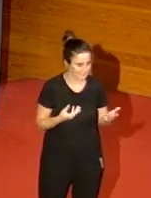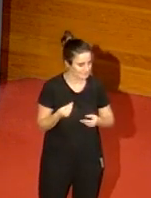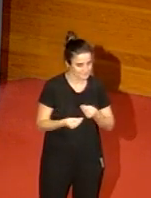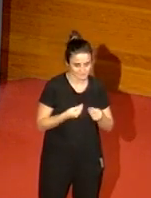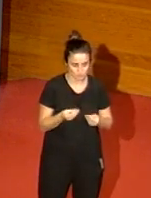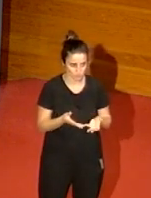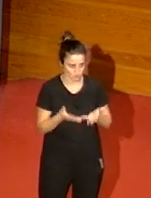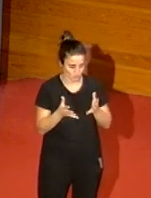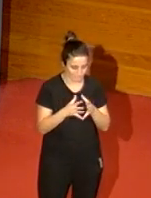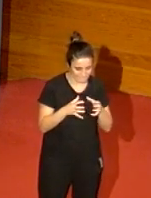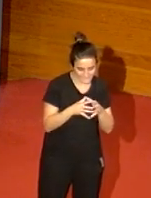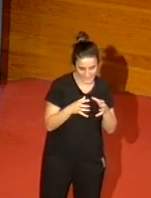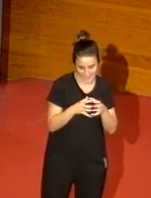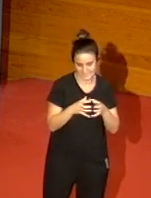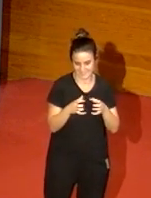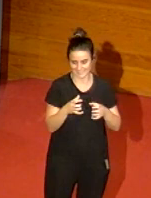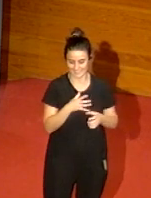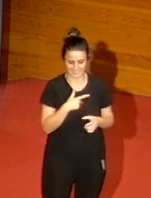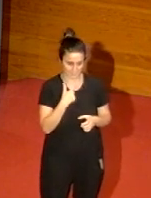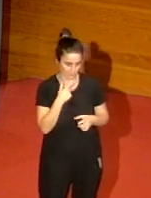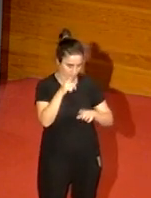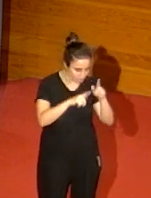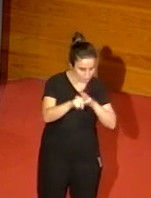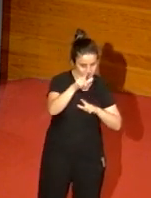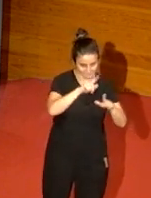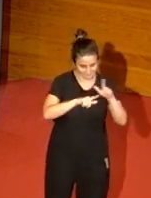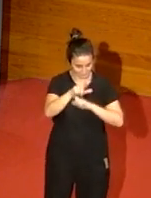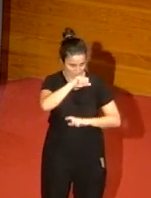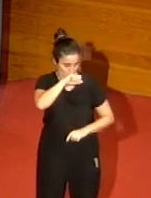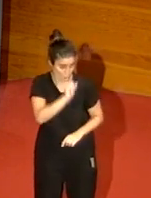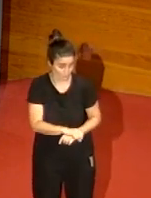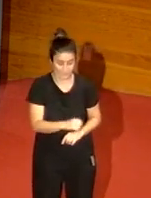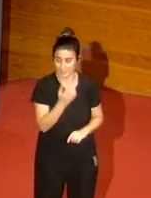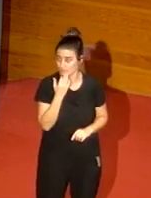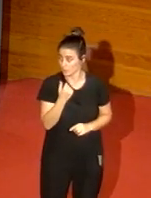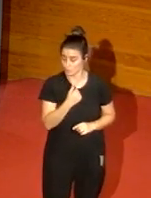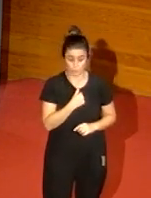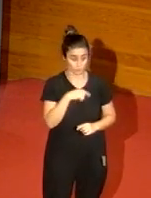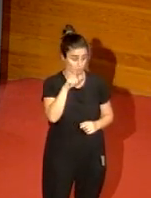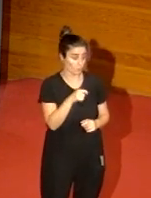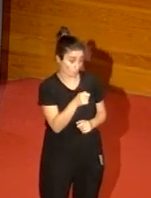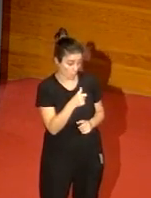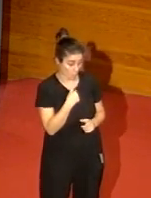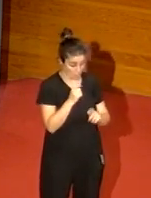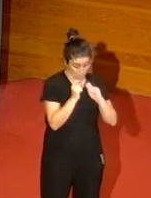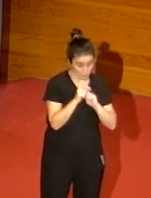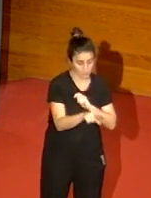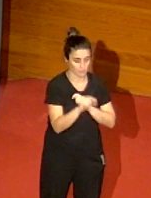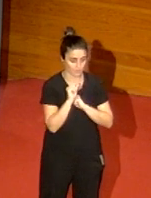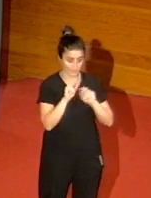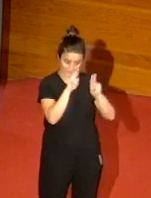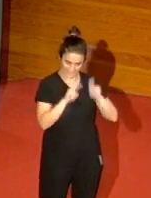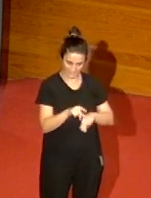gura du, ez? Osea, gustatzen zaio bidaiatzea. Nire kasuan, nik neurri handi batean kazetari izatea erabaki nuen, nazioarteko